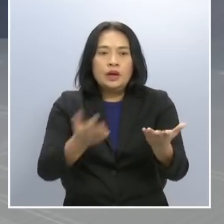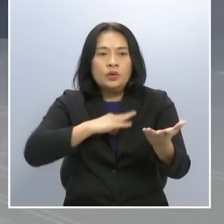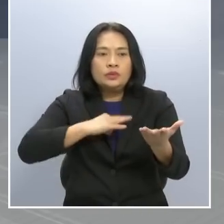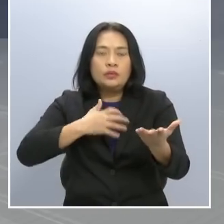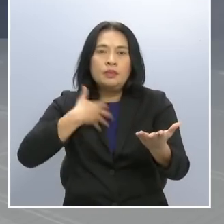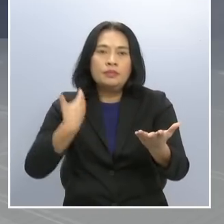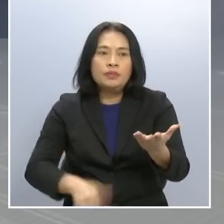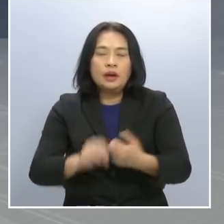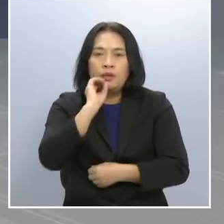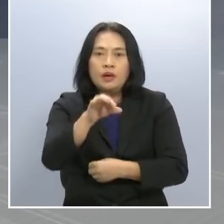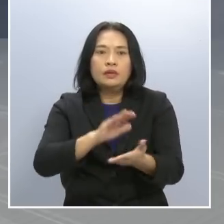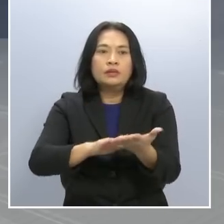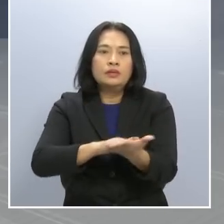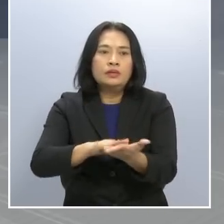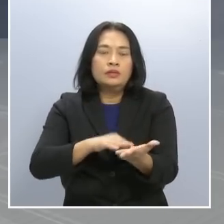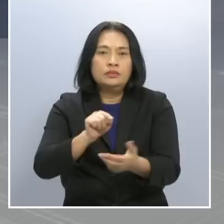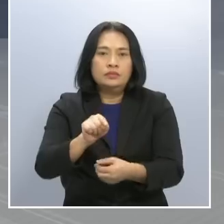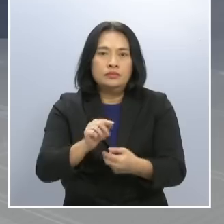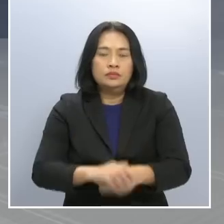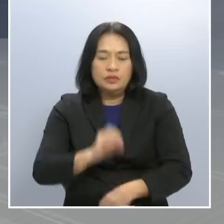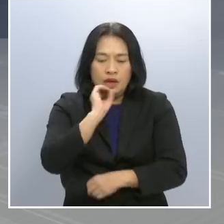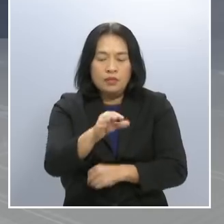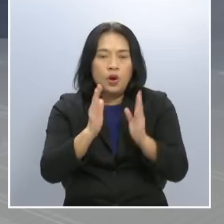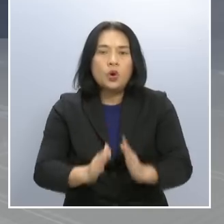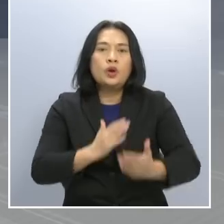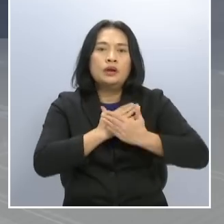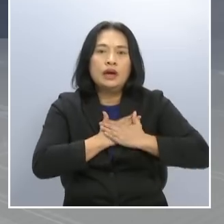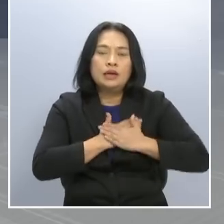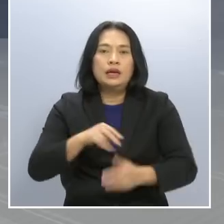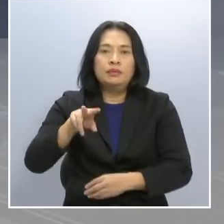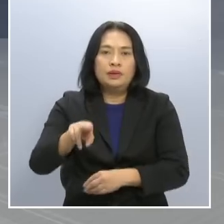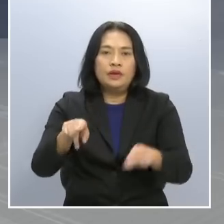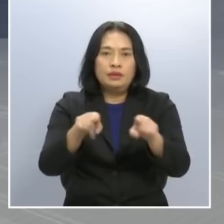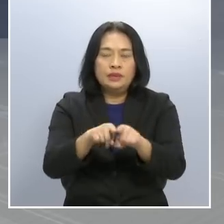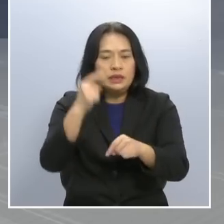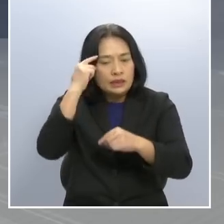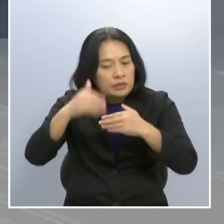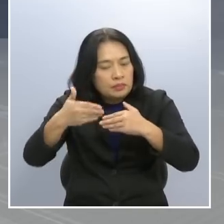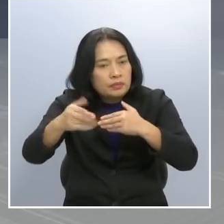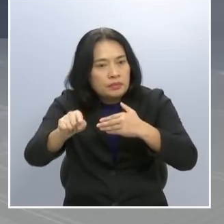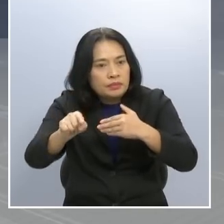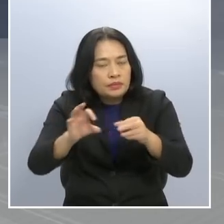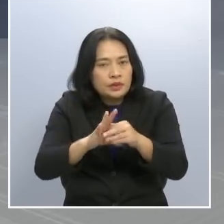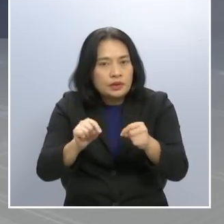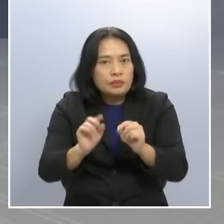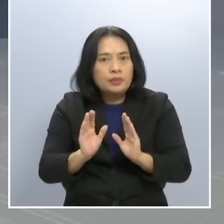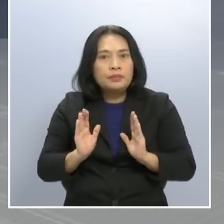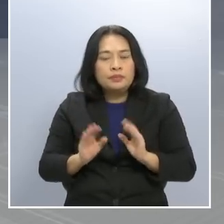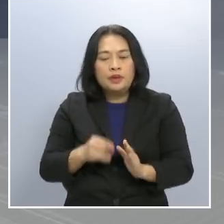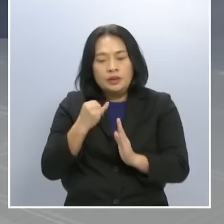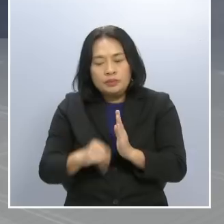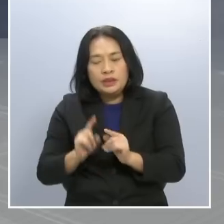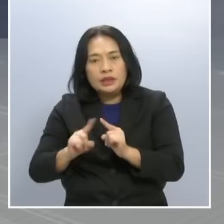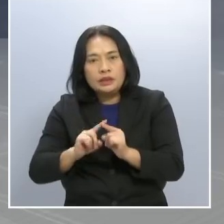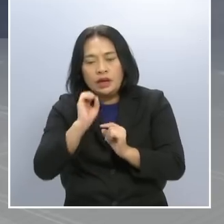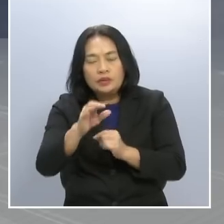ก็ต้องขออภัยและบอกคนรักกันเป็นแฟนกันแล้วคิดเกินเลยไปก็ต้องถอยหลังผิดพลั้งไปก็ต้องขอ